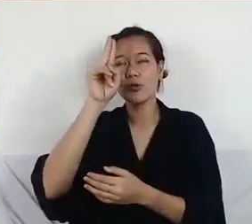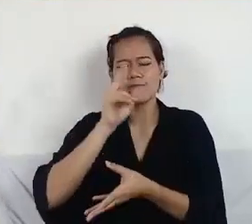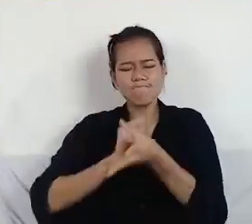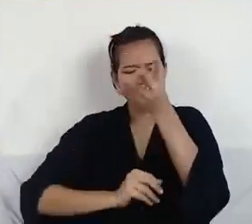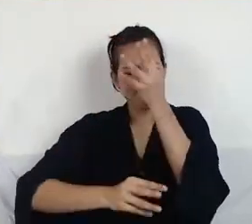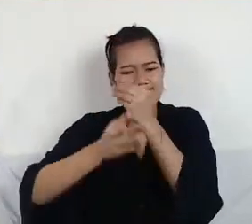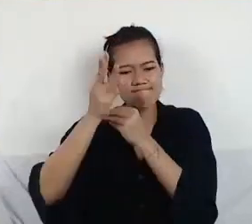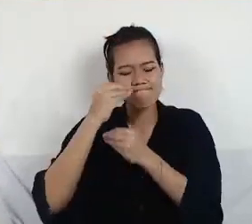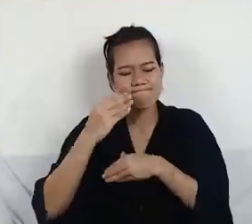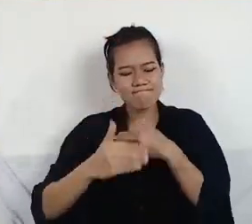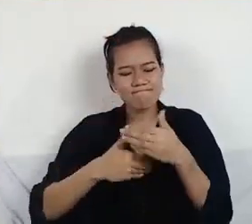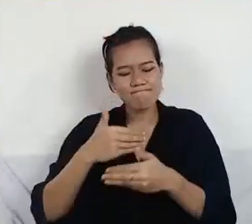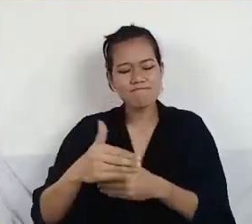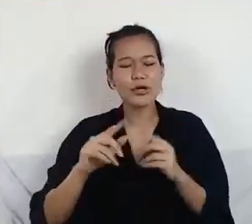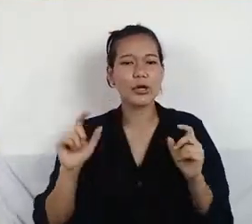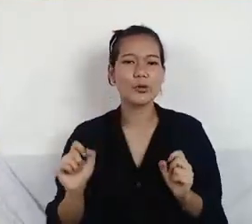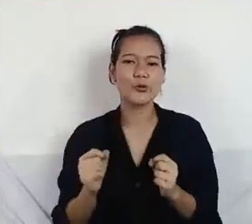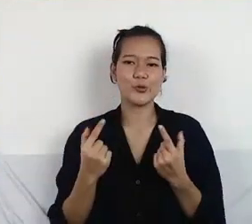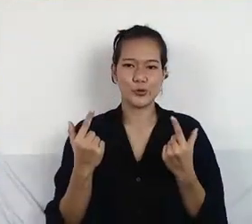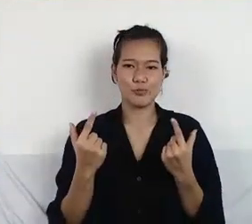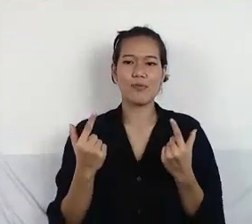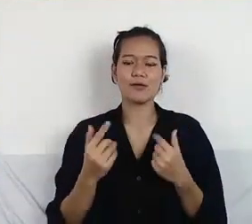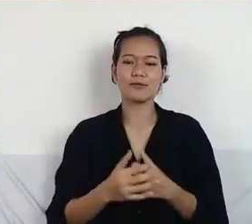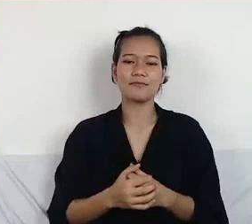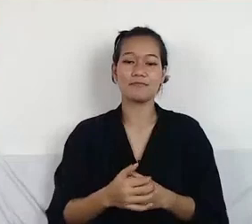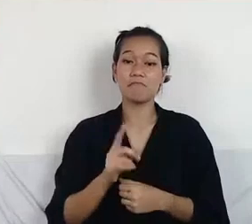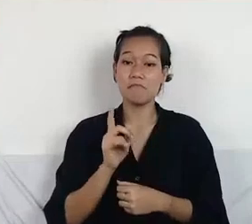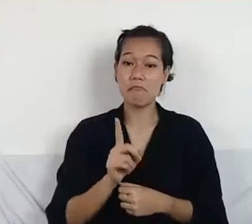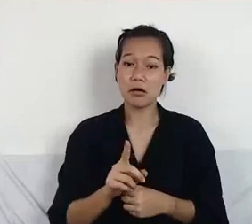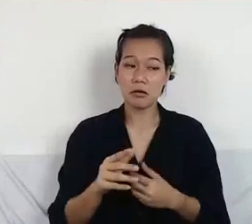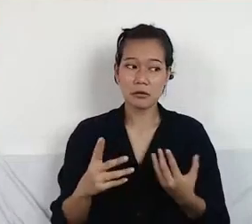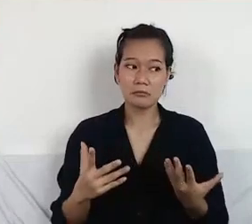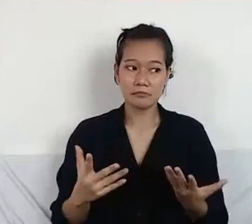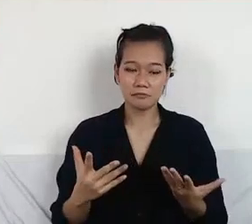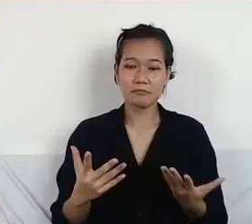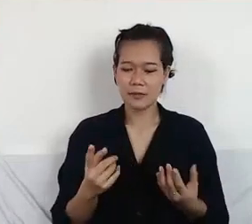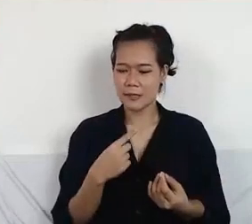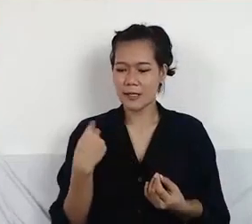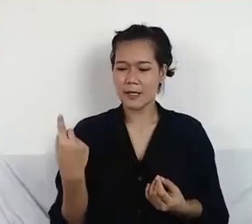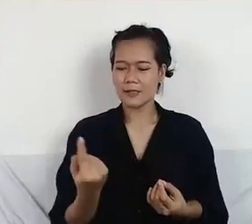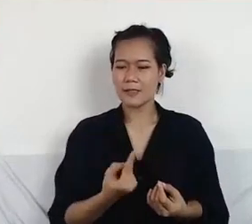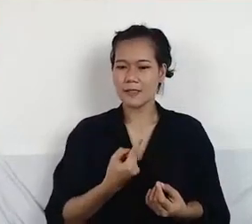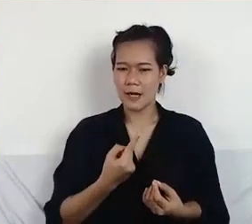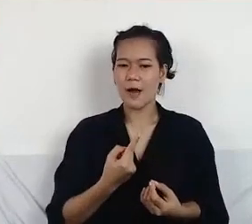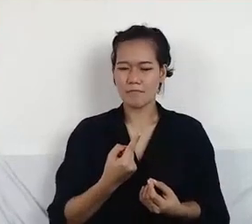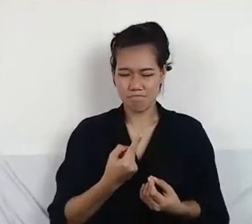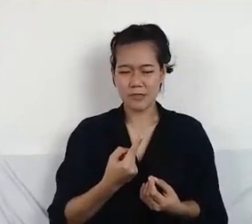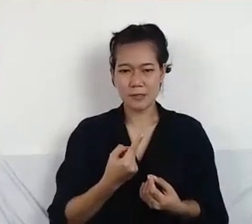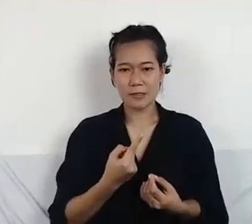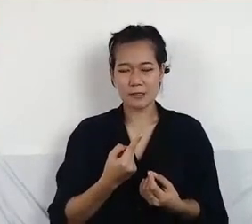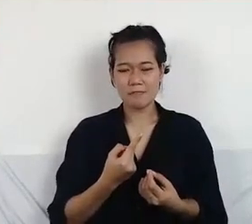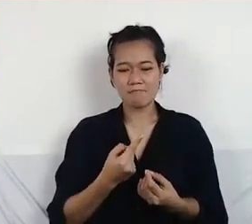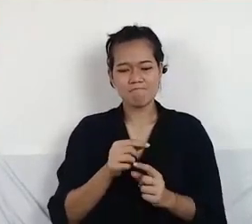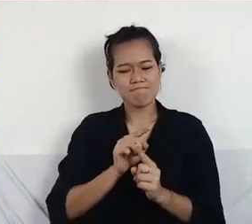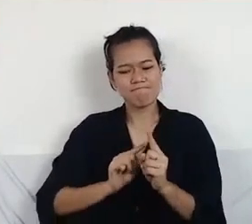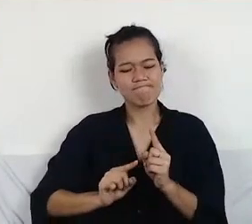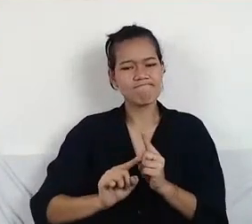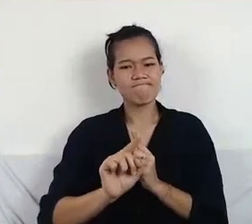kehidupan kami. Dengan demikian, kami dapat menjadi para duta-Mu di dunia